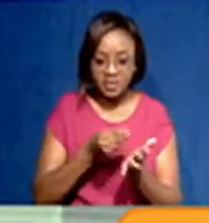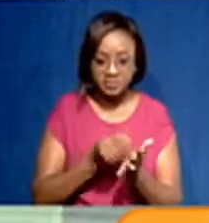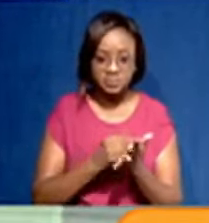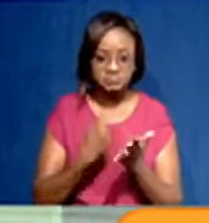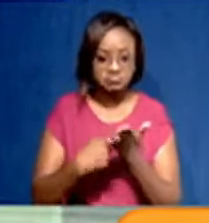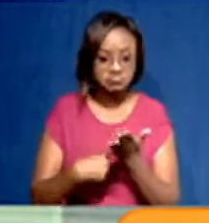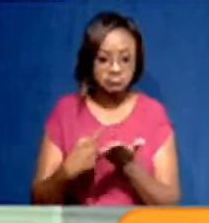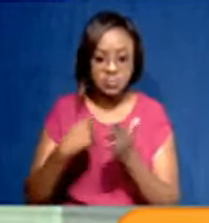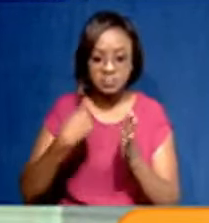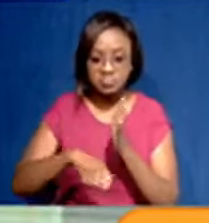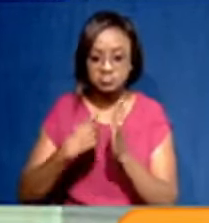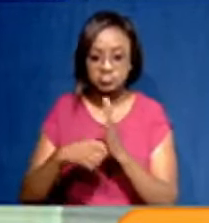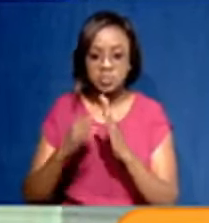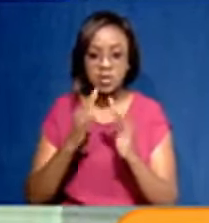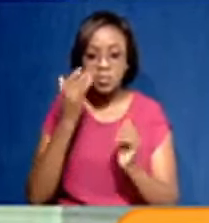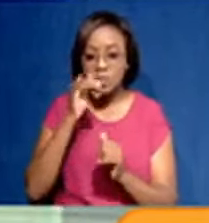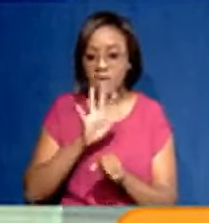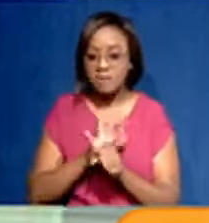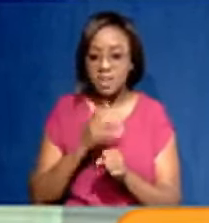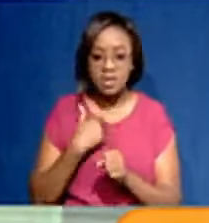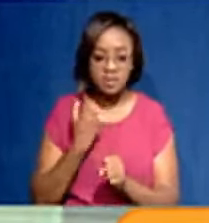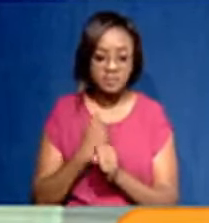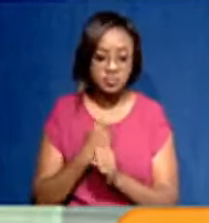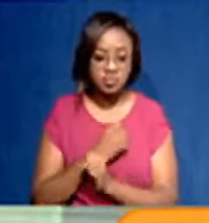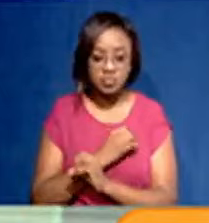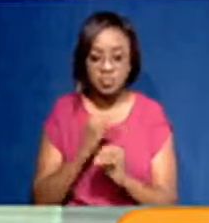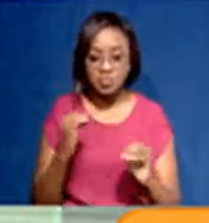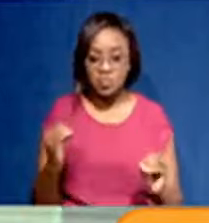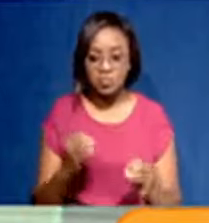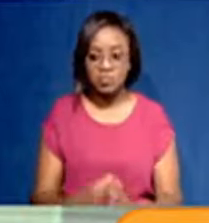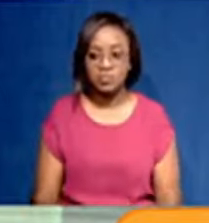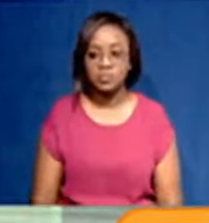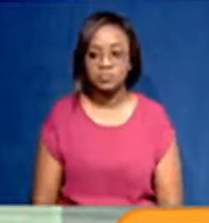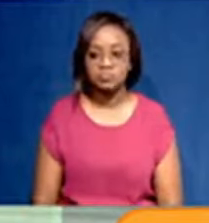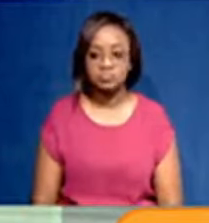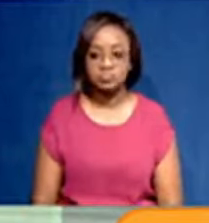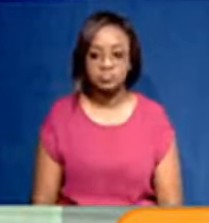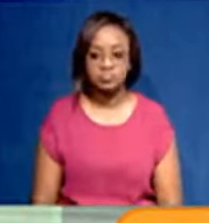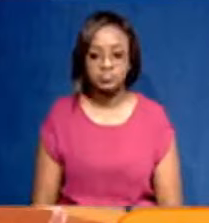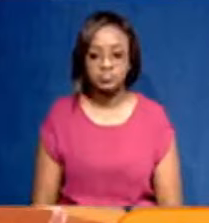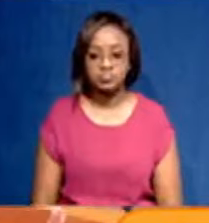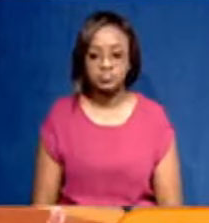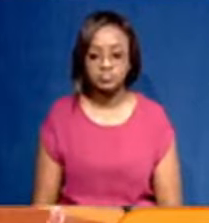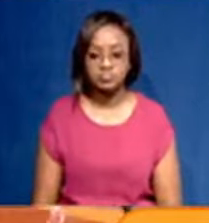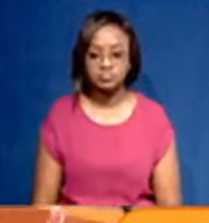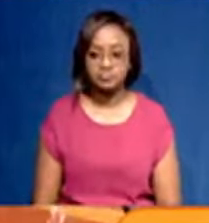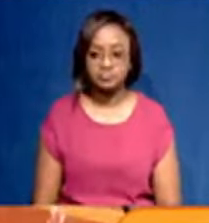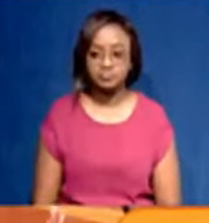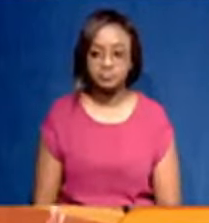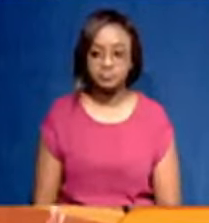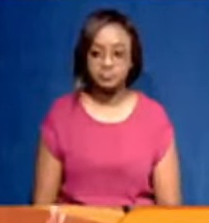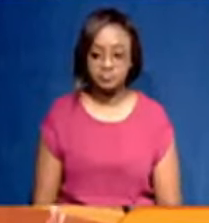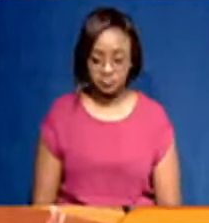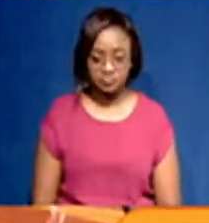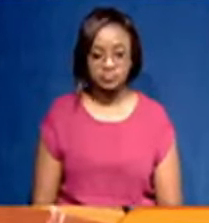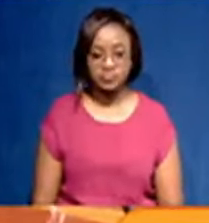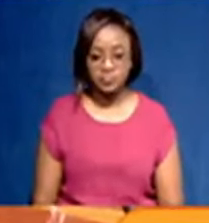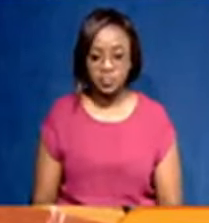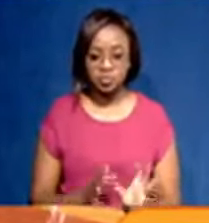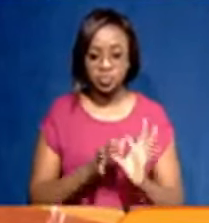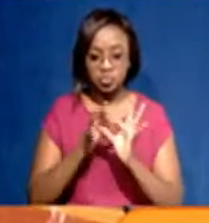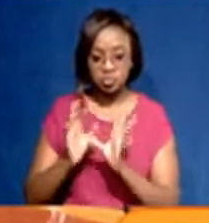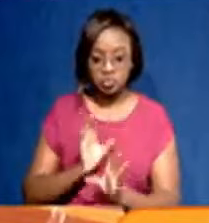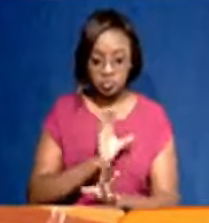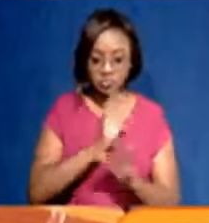hizo, wakisema wengi wao hawana ajira. Chemutai Goin na mengi zaidi. A joint committee made a decision to